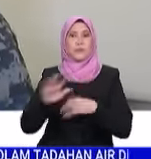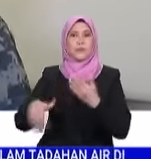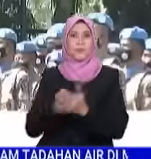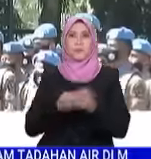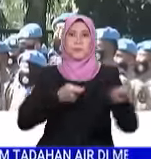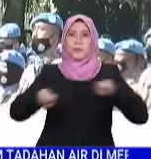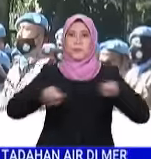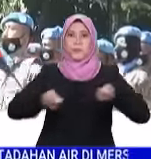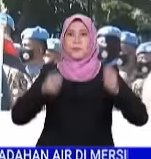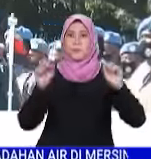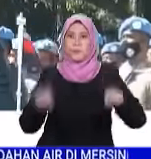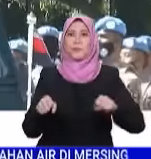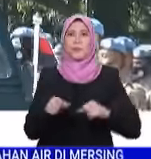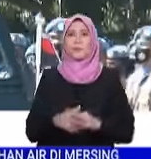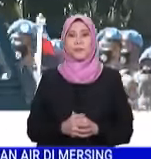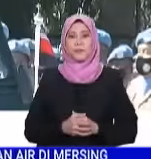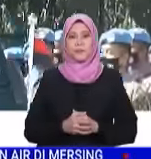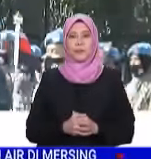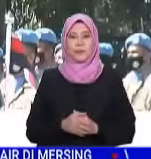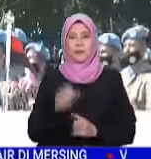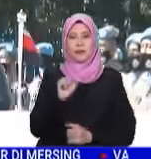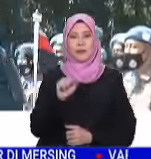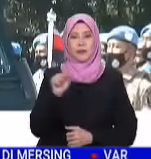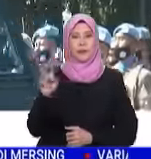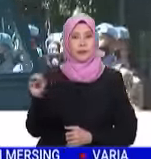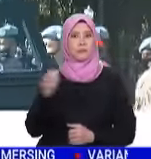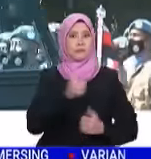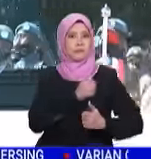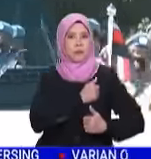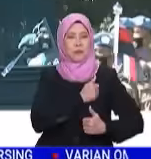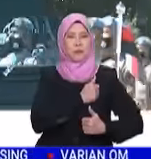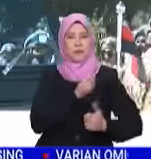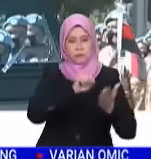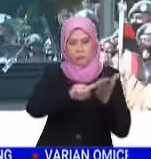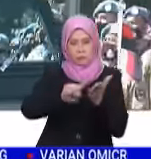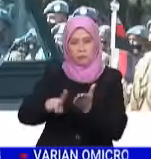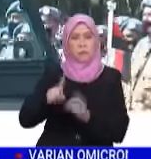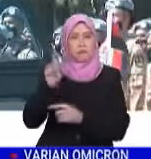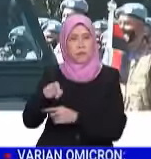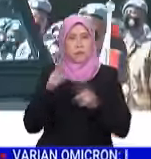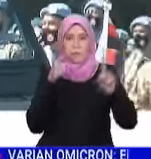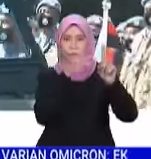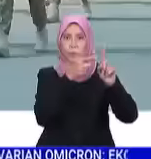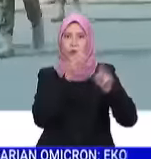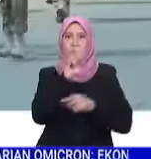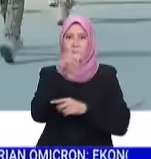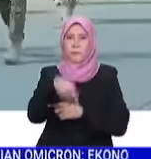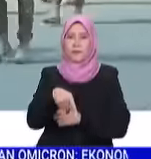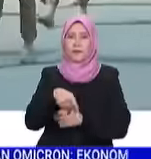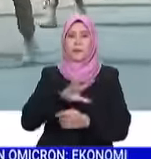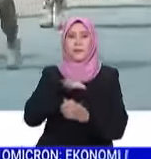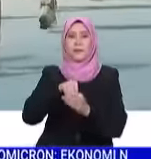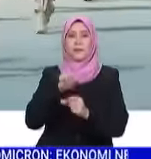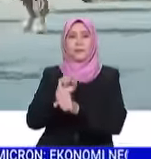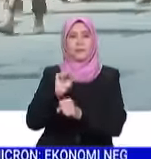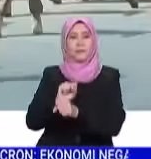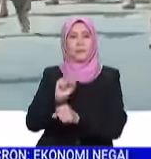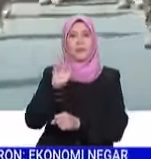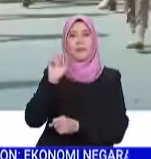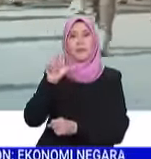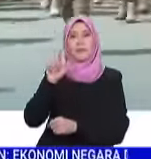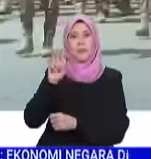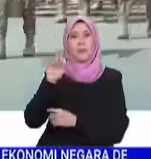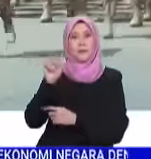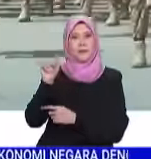under control ATM sentiasa memastikan anggotanya mematuhi sop termasuk semasa penugasan di lubnan